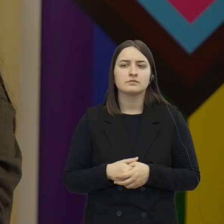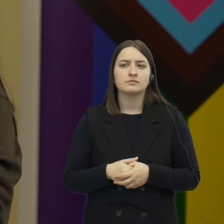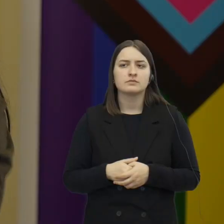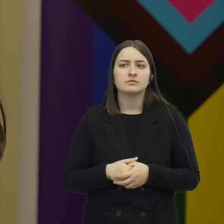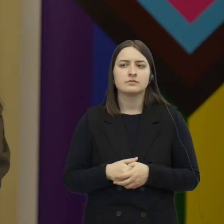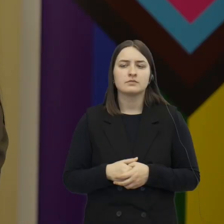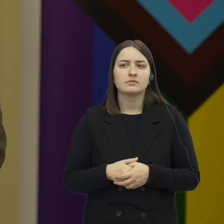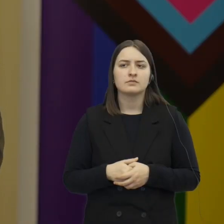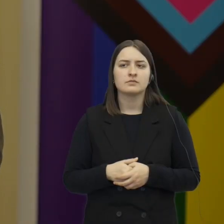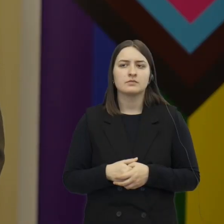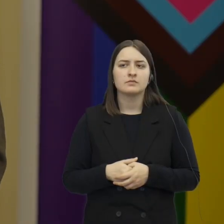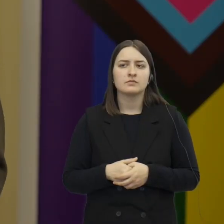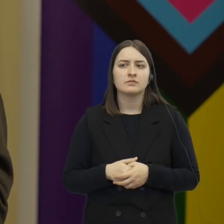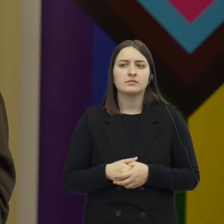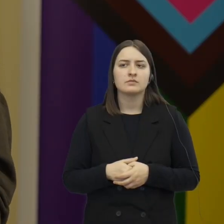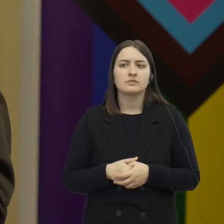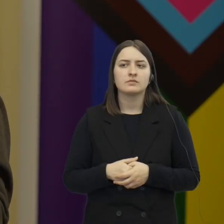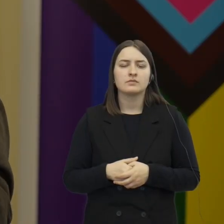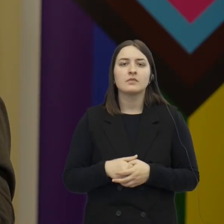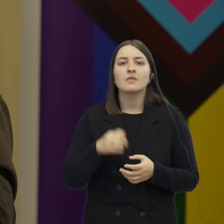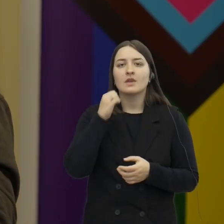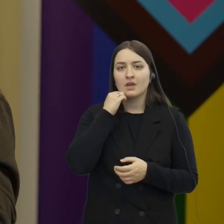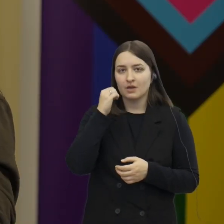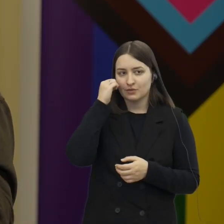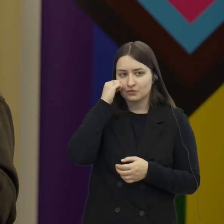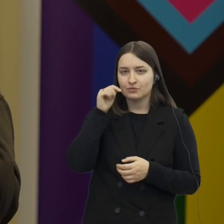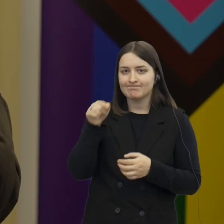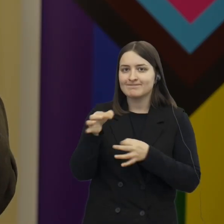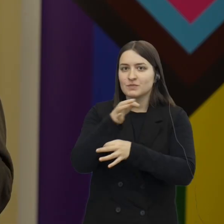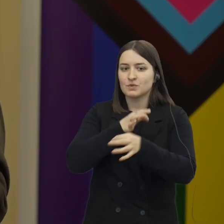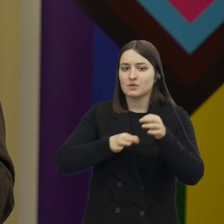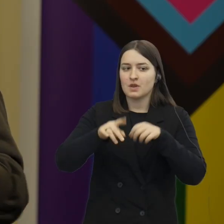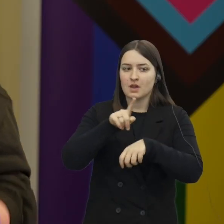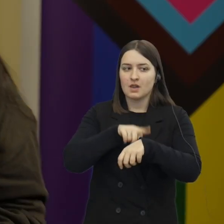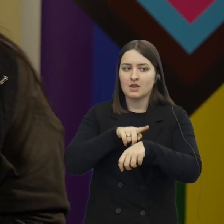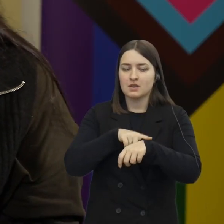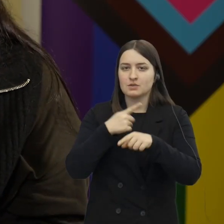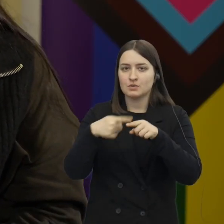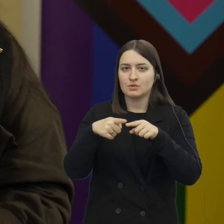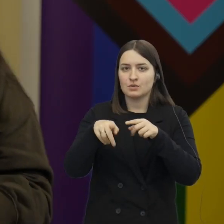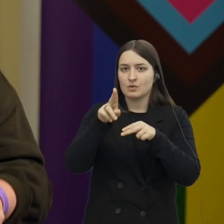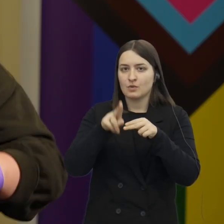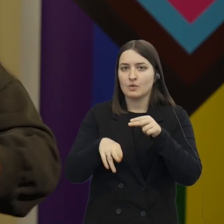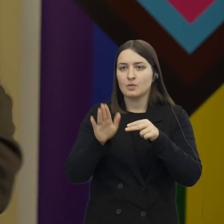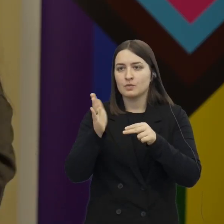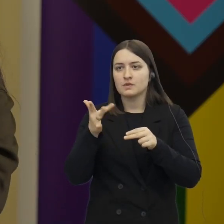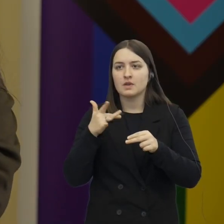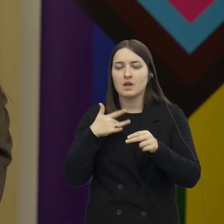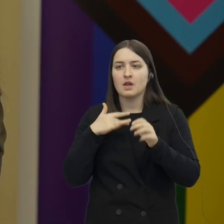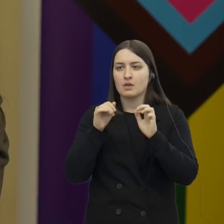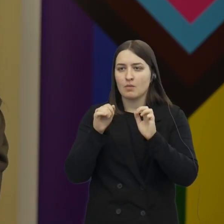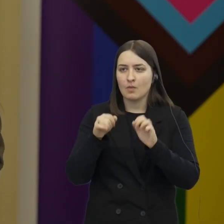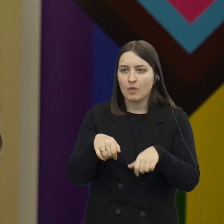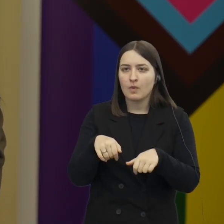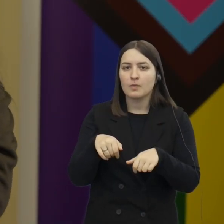Ačiū už tai. Iš tiesų, kadangi mūsų laikas jau eina į pabaigą, galbūt kiekvienas ir kiekviena iš jūsų galėtumėt